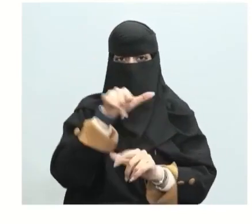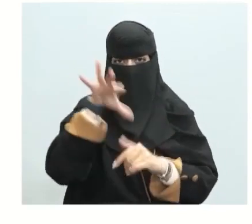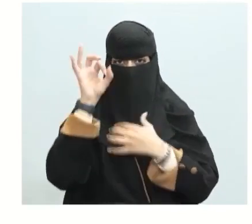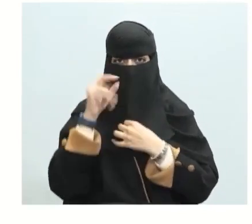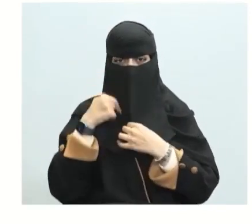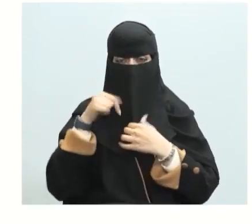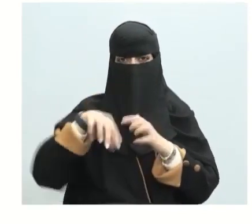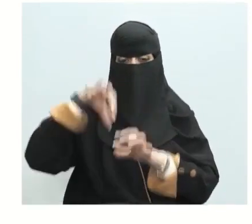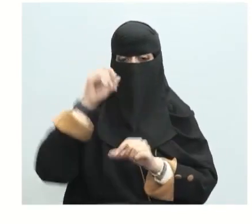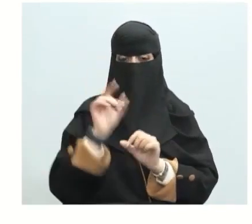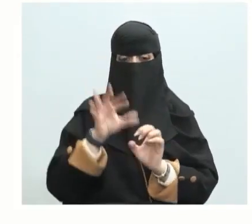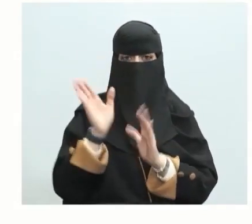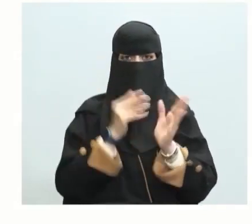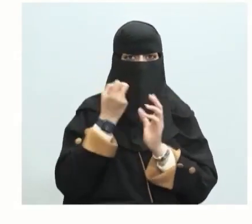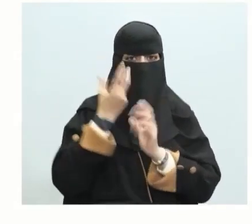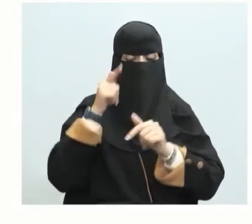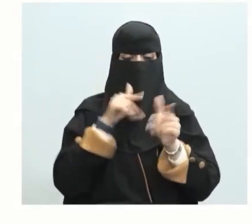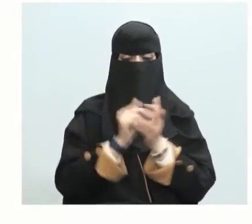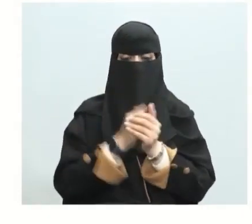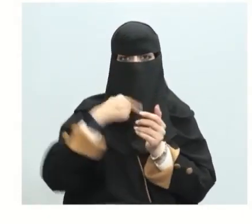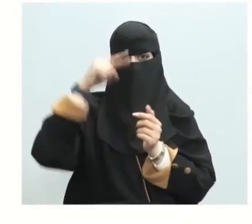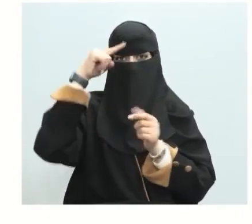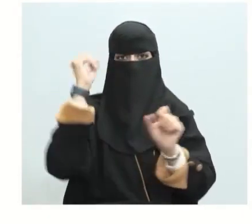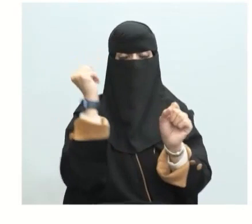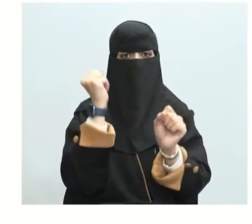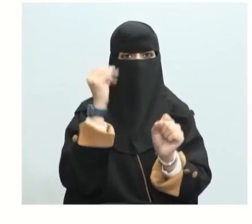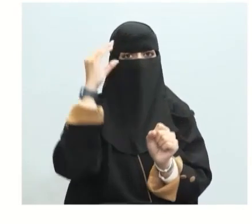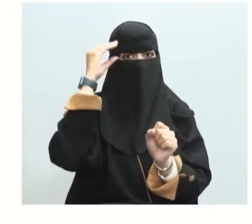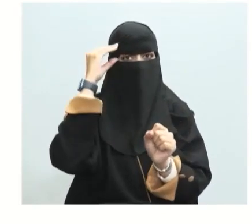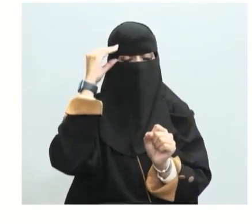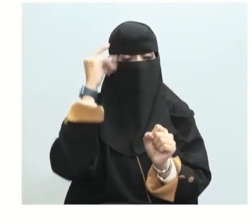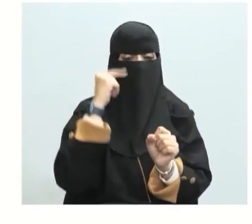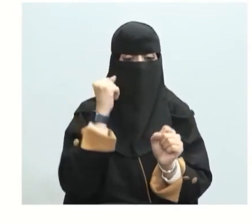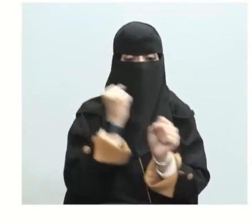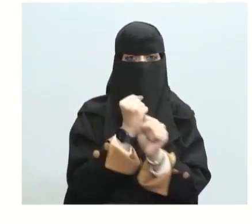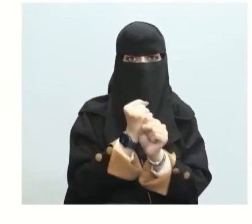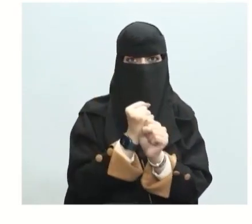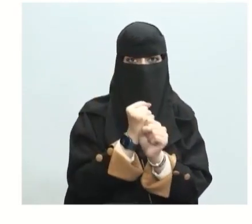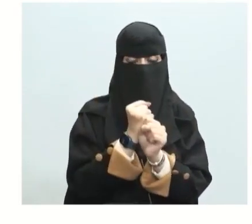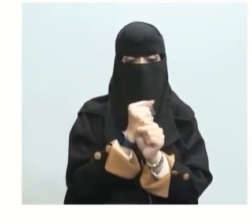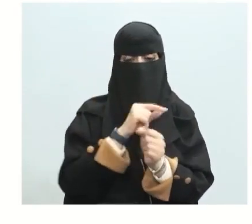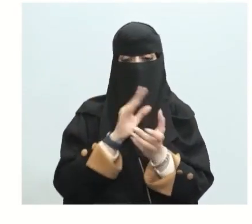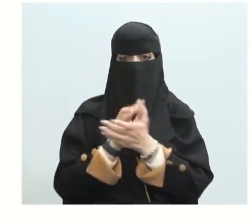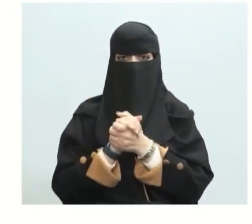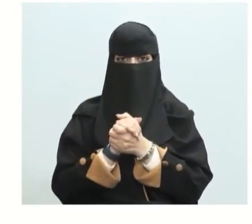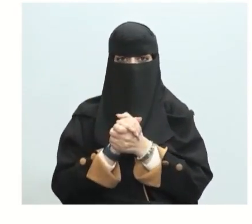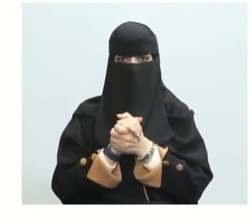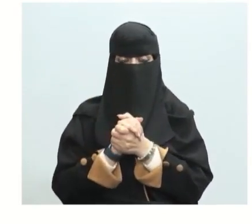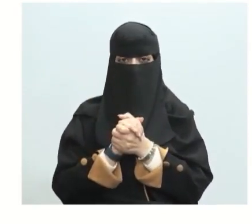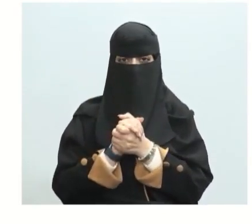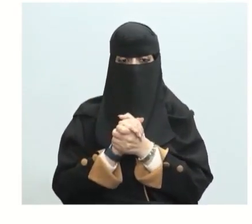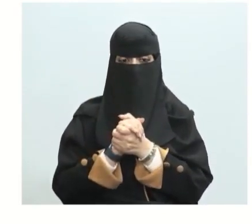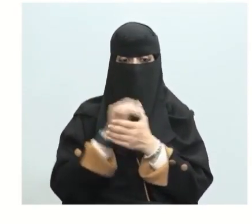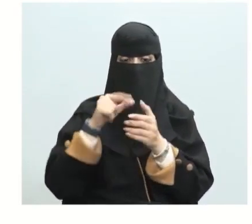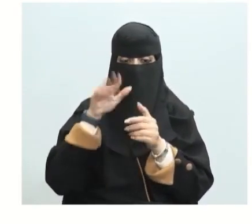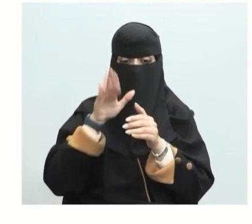بدورنا سنختار فكره ونقول مثلا العلم والعمل او لا قيمه العلم لما يتحول الى عمل ل